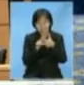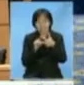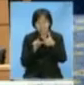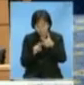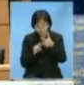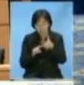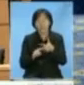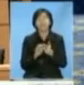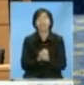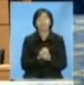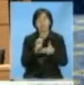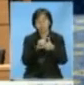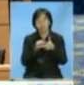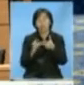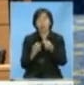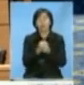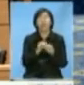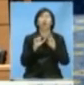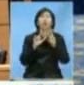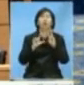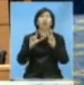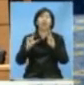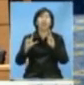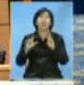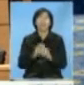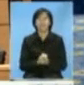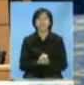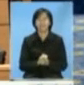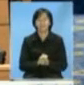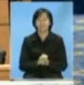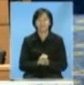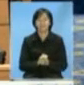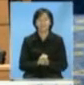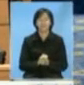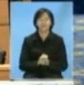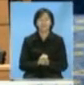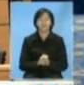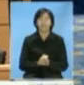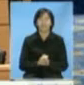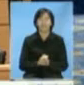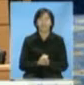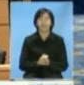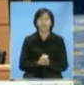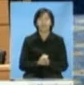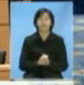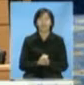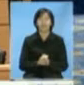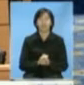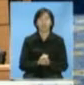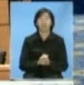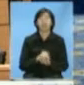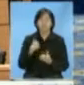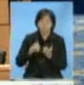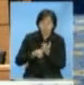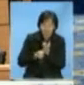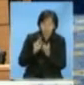ครับก็เกือบถึง6ล้านล้านบาทนะครับยังไม่รวมหนี้ที่แทรกแ